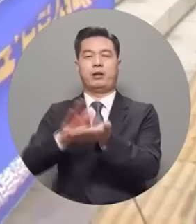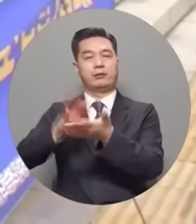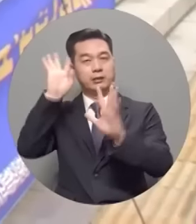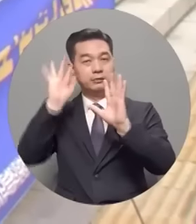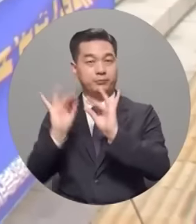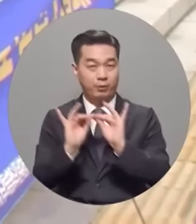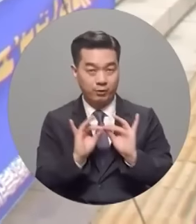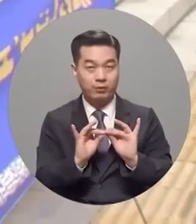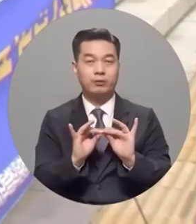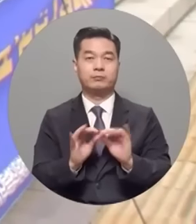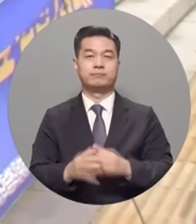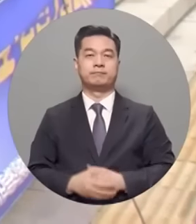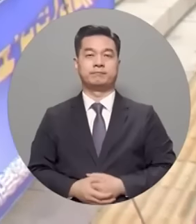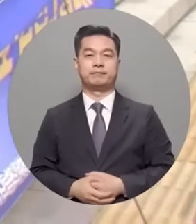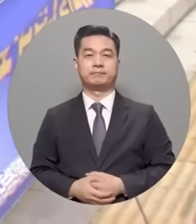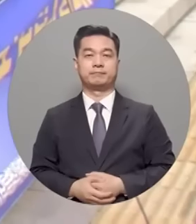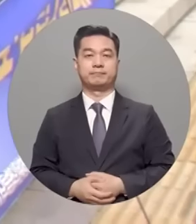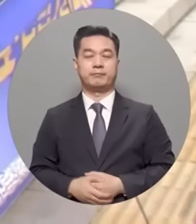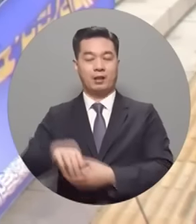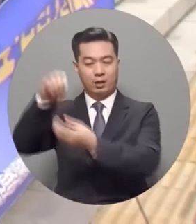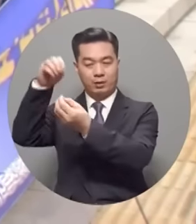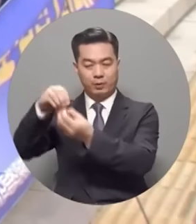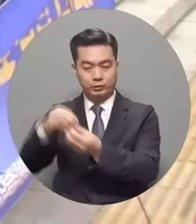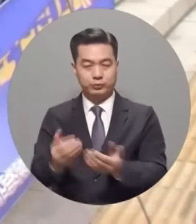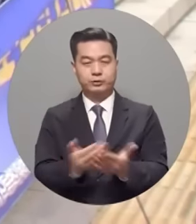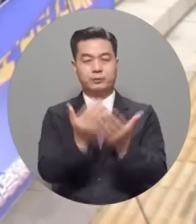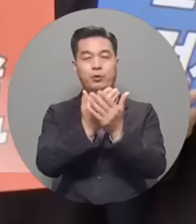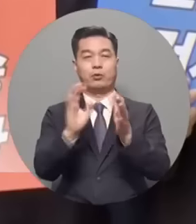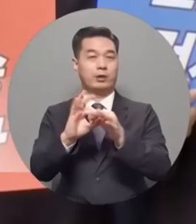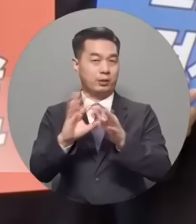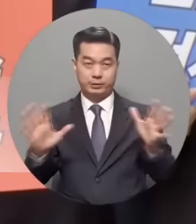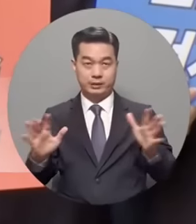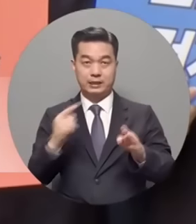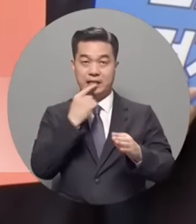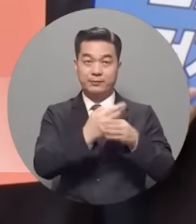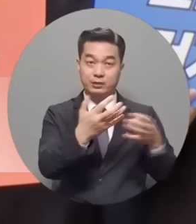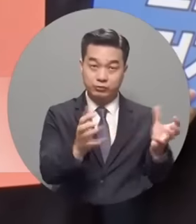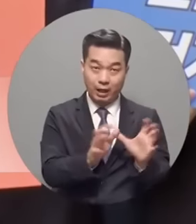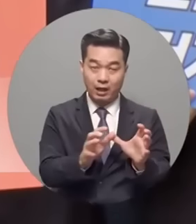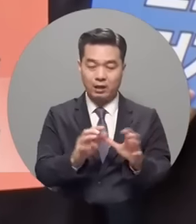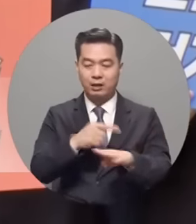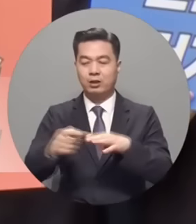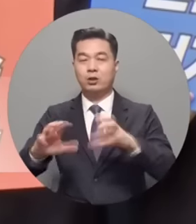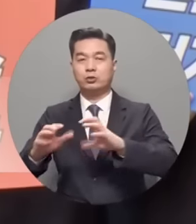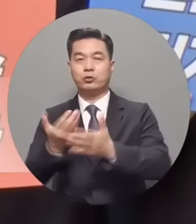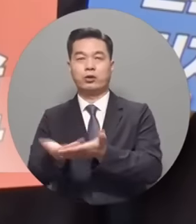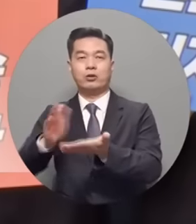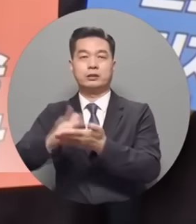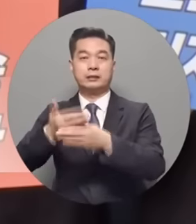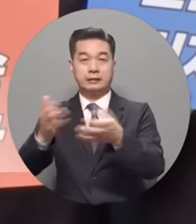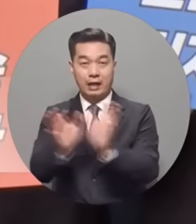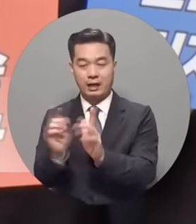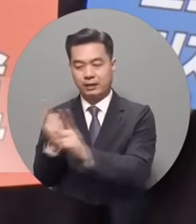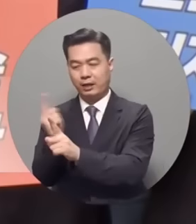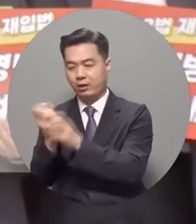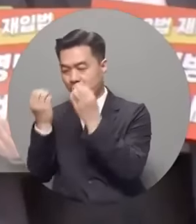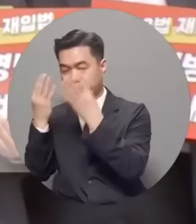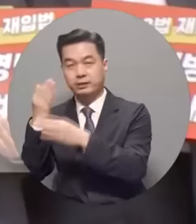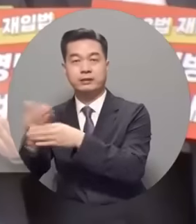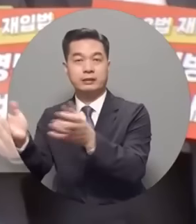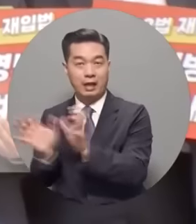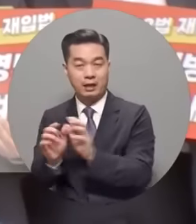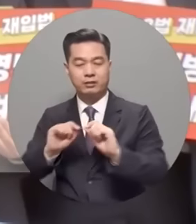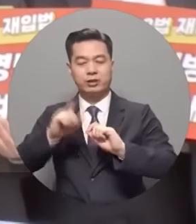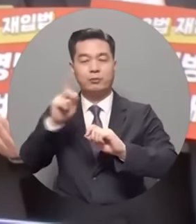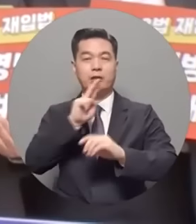모았습니다. 이례적으로 보수와 진보를 가리지 않고 민주당부터 조국혁신당, 개혁신당과 진보당 등 대부분의